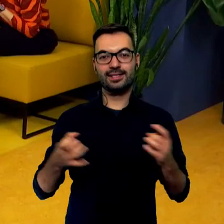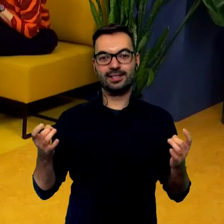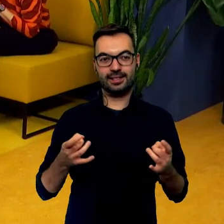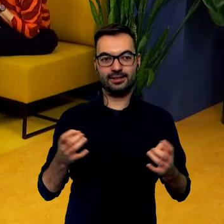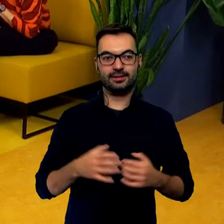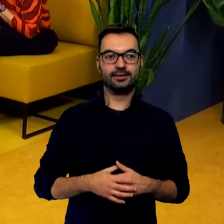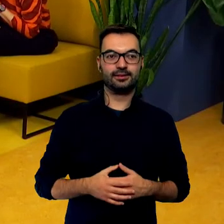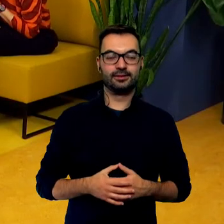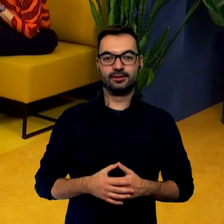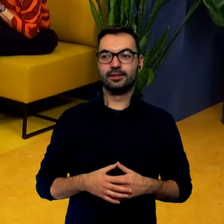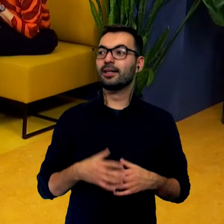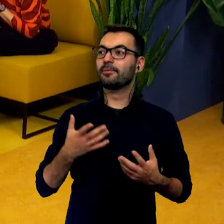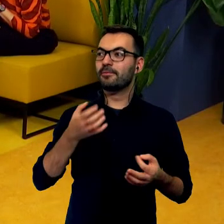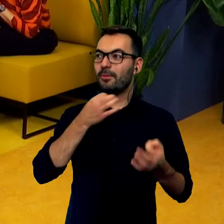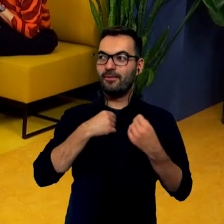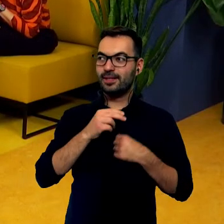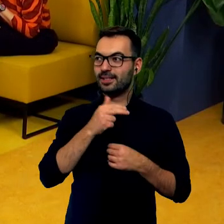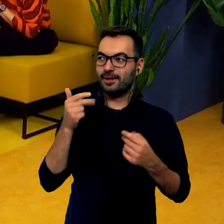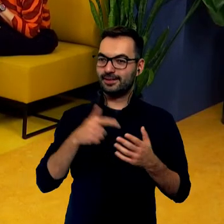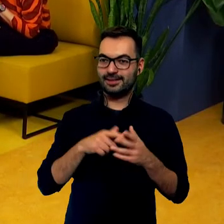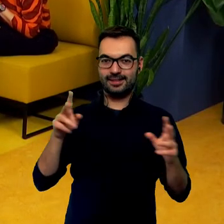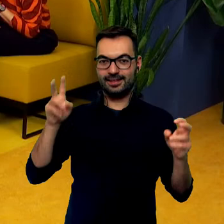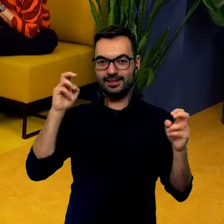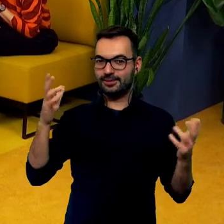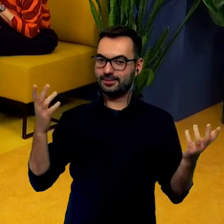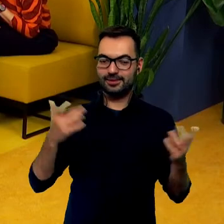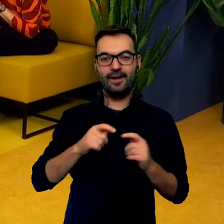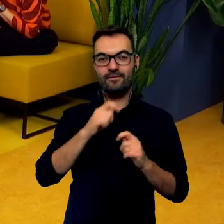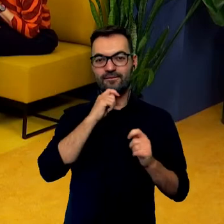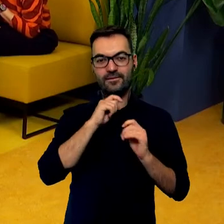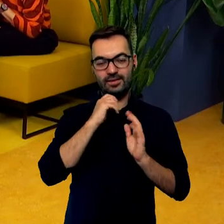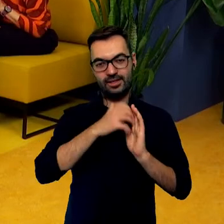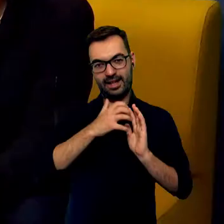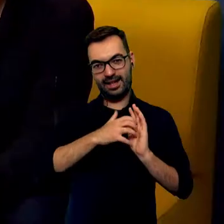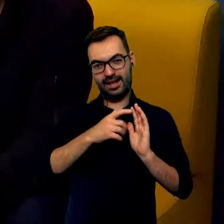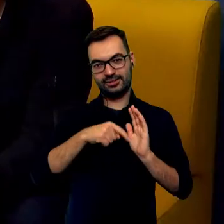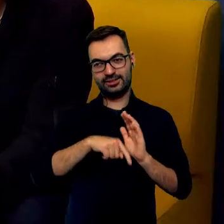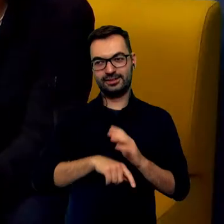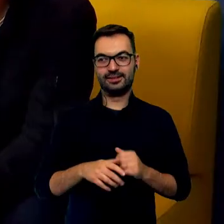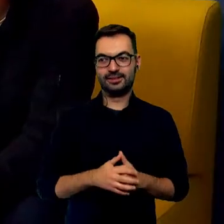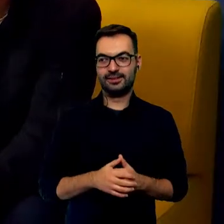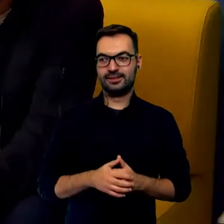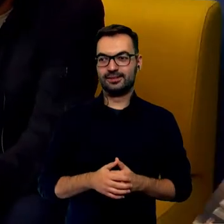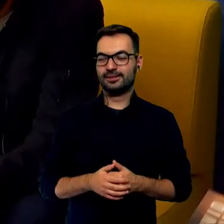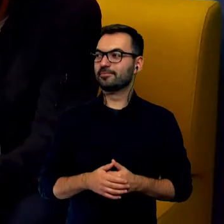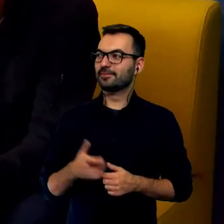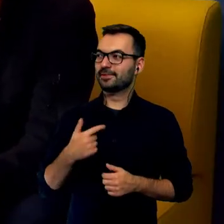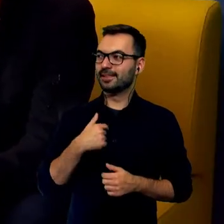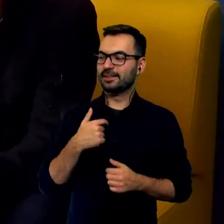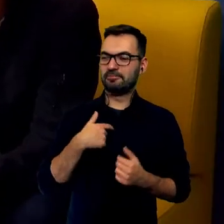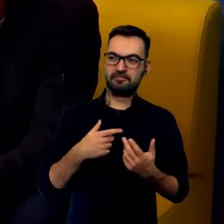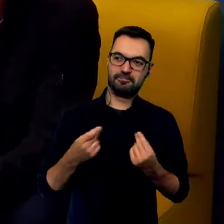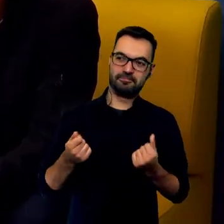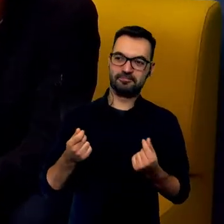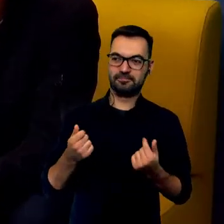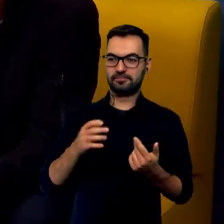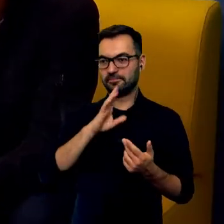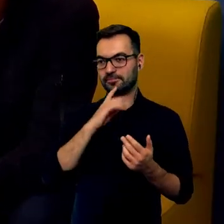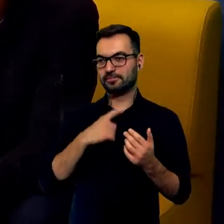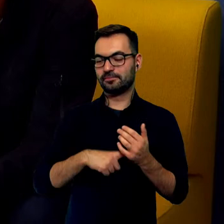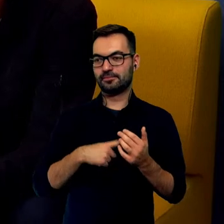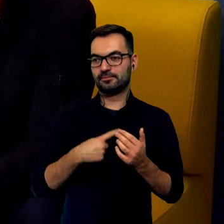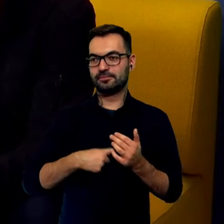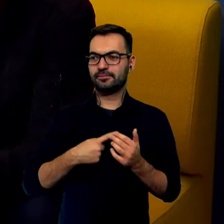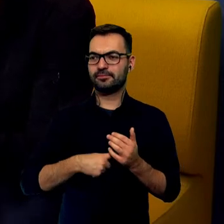chcielibyście rozwinąć ten tytuł na początek? Wywiadu rzeki? Dawid, to nie wiem, to może ja ty. Chyba